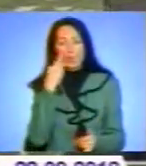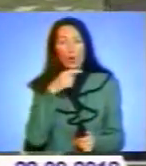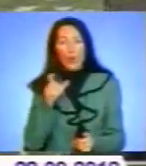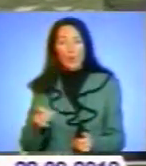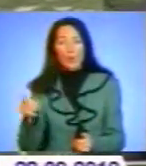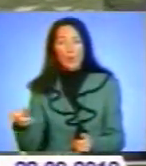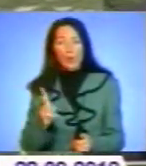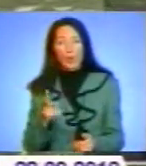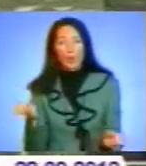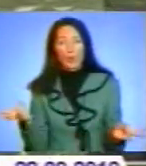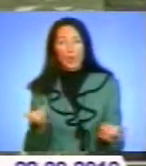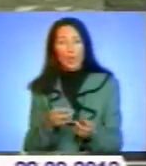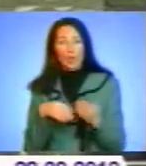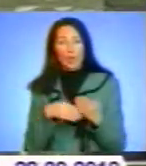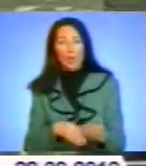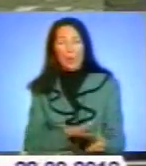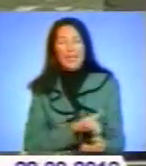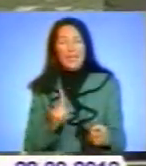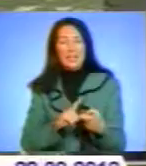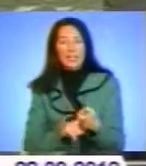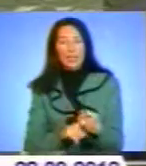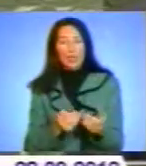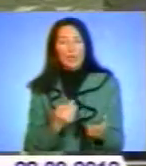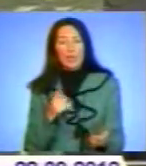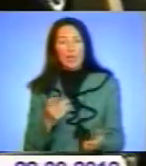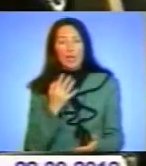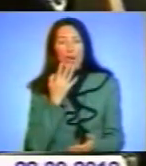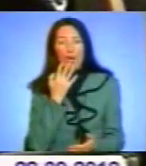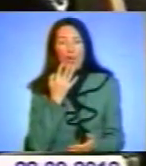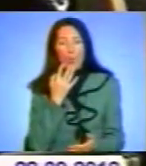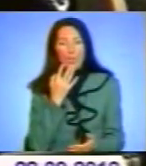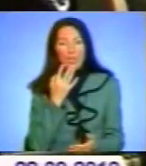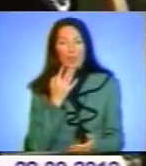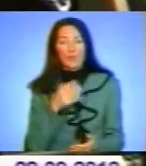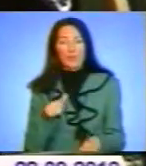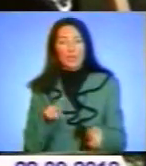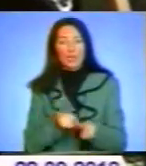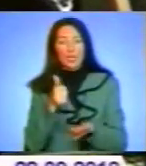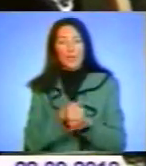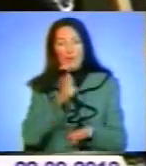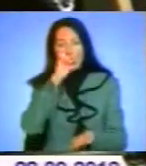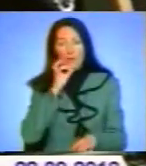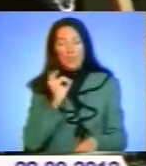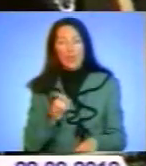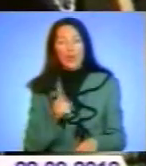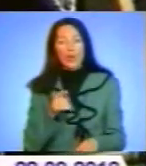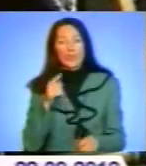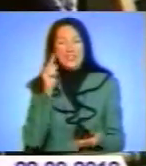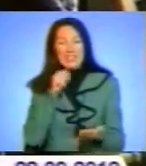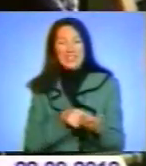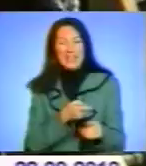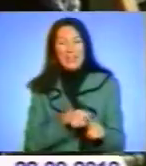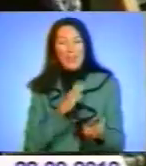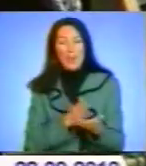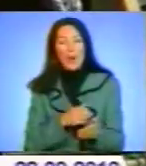хто потребує допомоги, незалежно від їх громадянства. Також глава держави звернув увагу на цілі, що їх має Україна на час